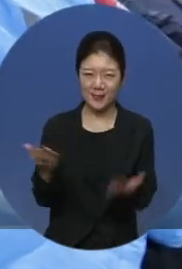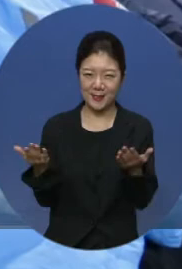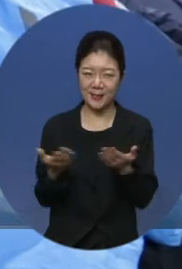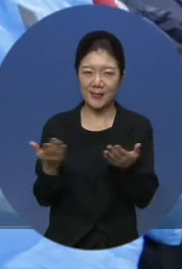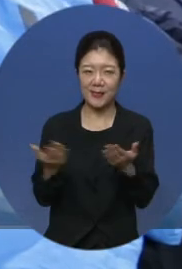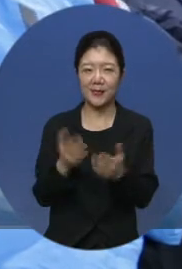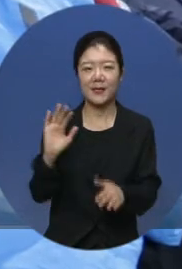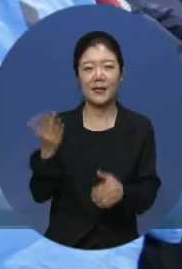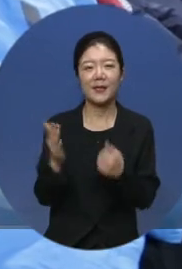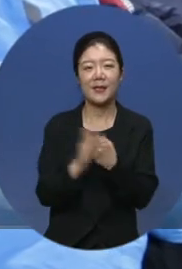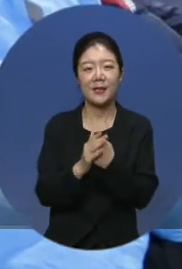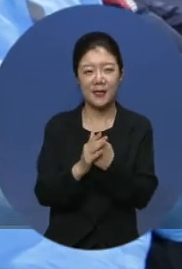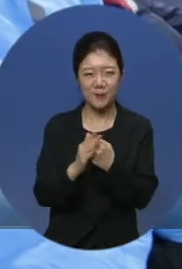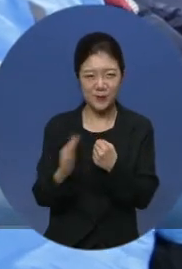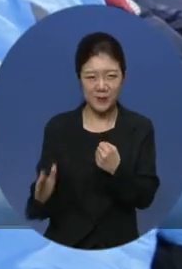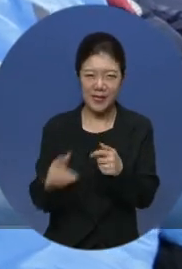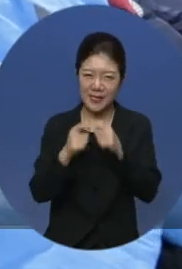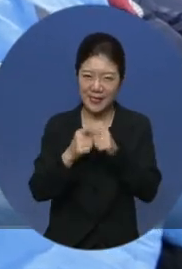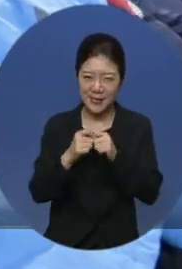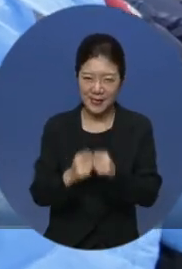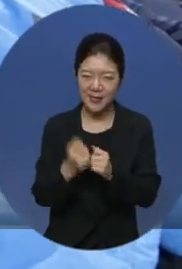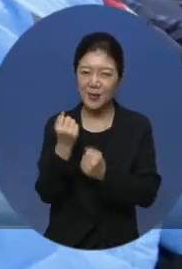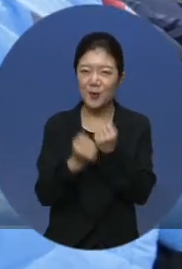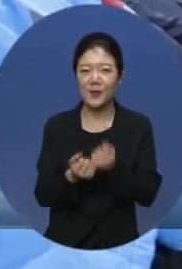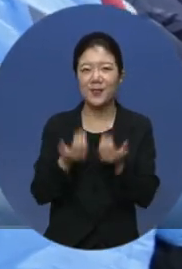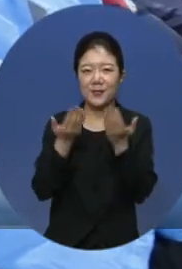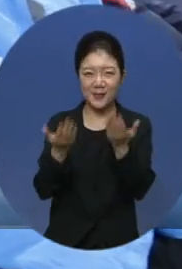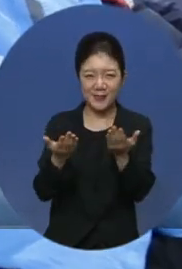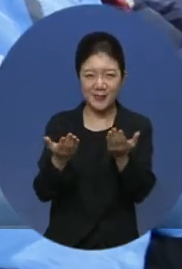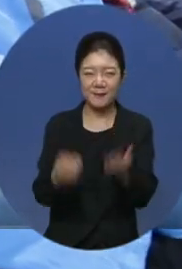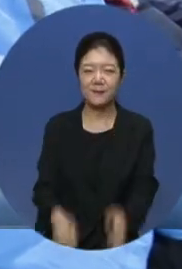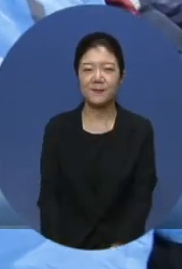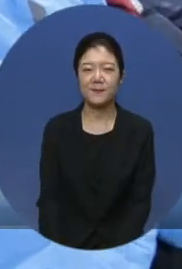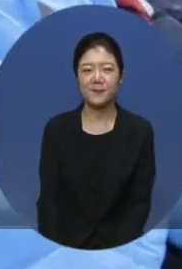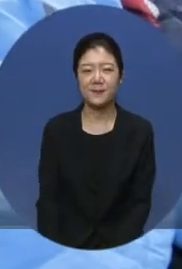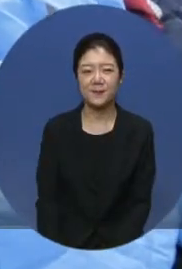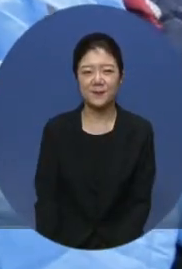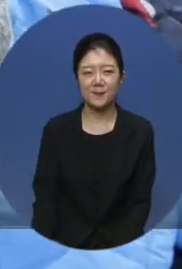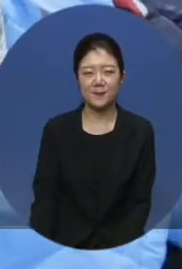해야 되기 때문에 좀 세밀하게 말씀을 드리는 편이에요.